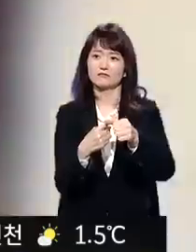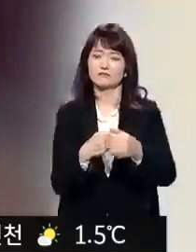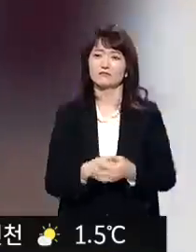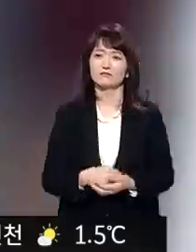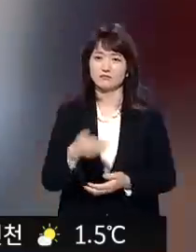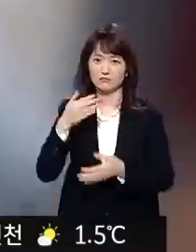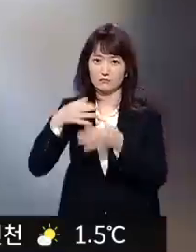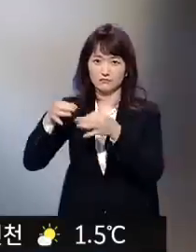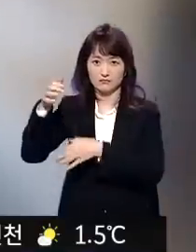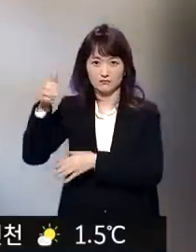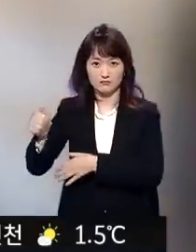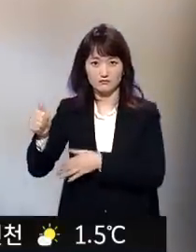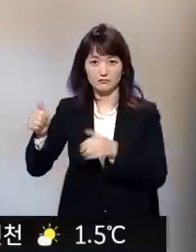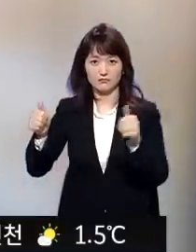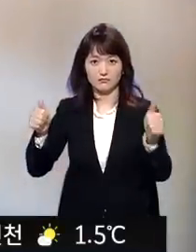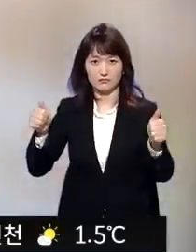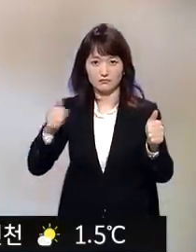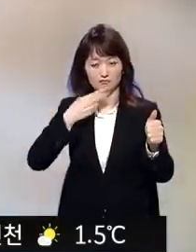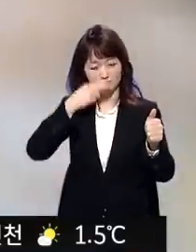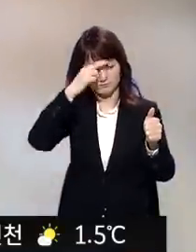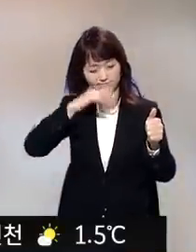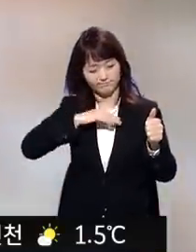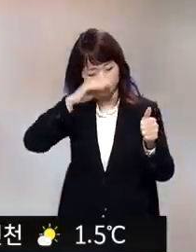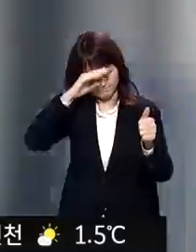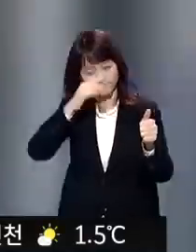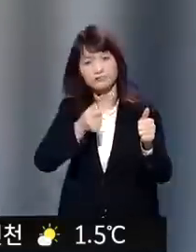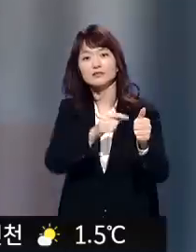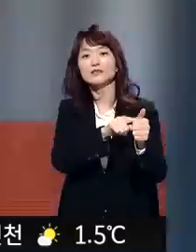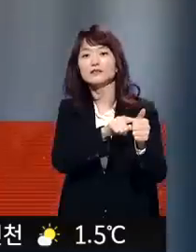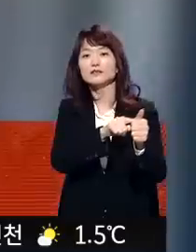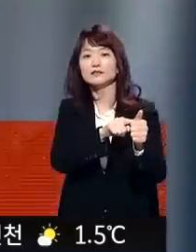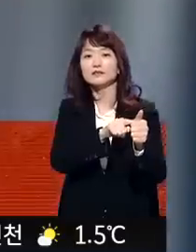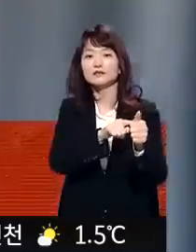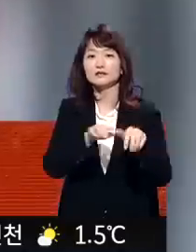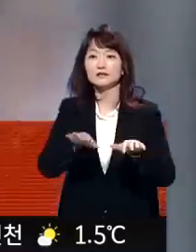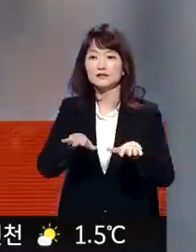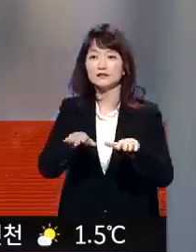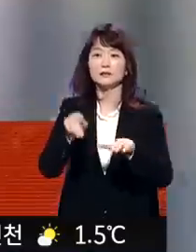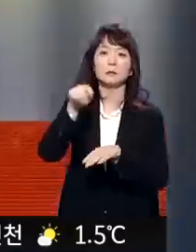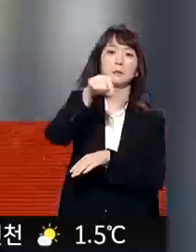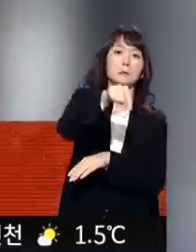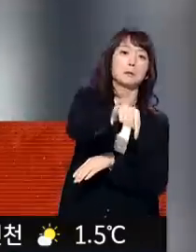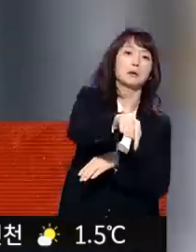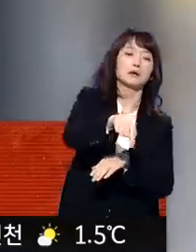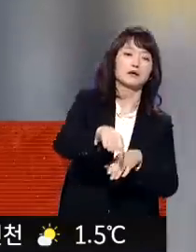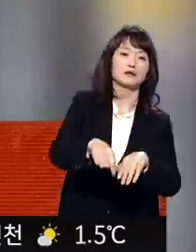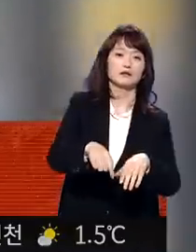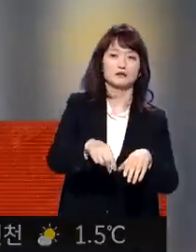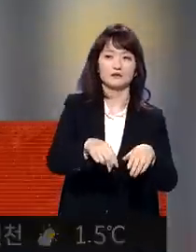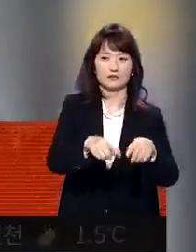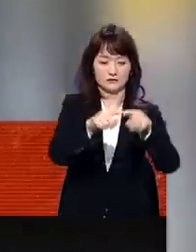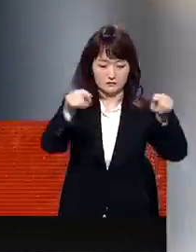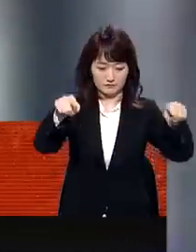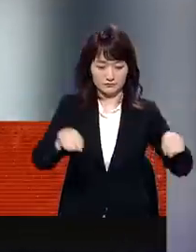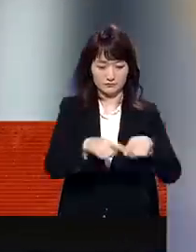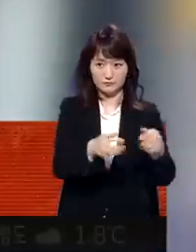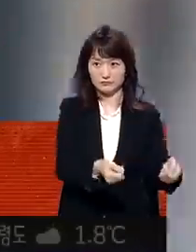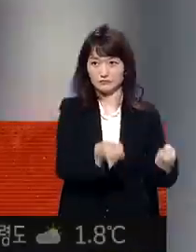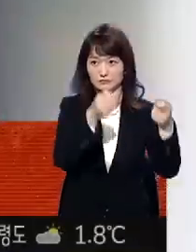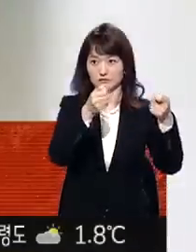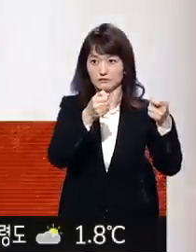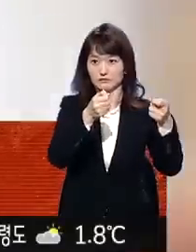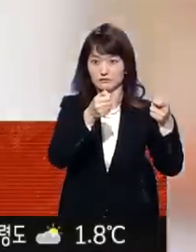이 식당 주인은 남성이 술에 취한 것 같아 보인다고 했습니다. 이 남성은요, 이번엔 밖에 비치된 테이블을 두 손으로 들고 다른